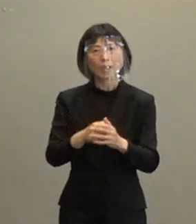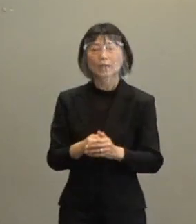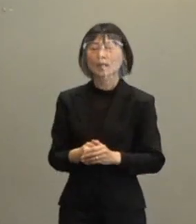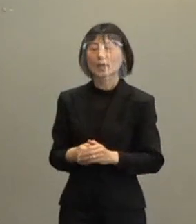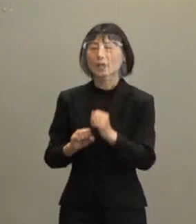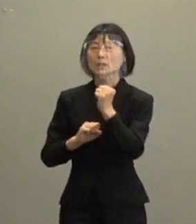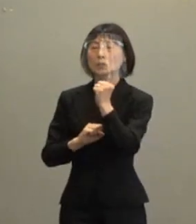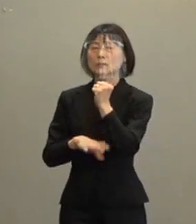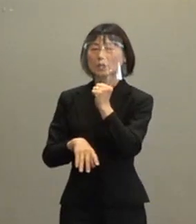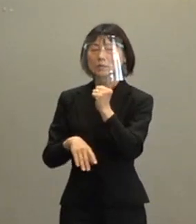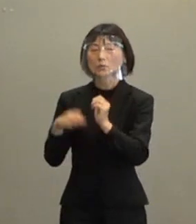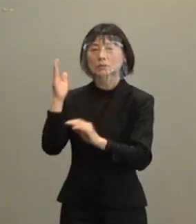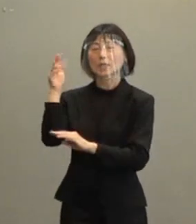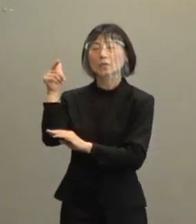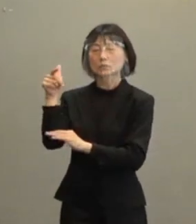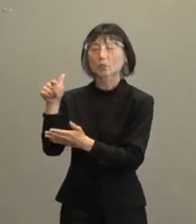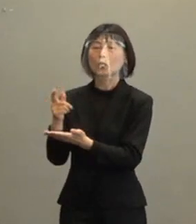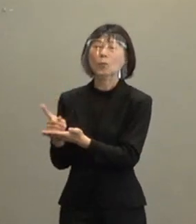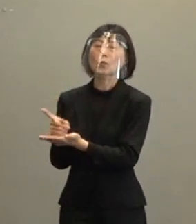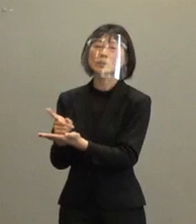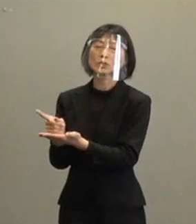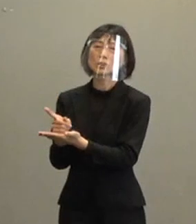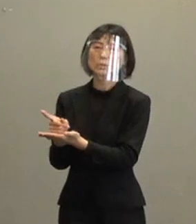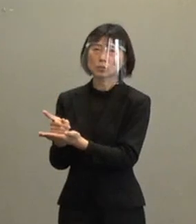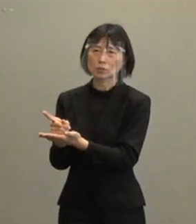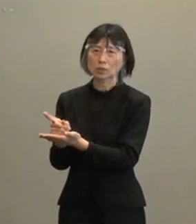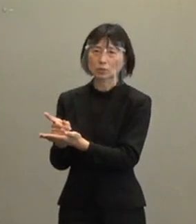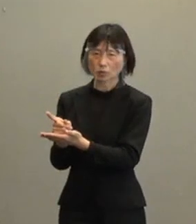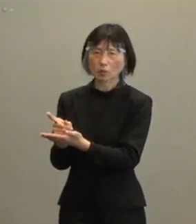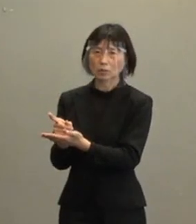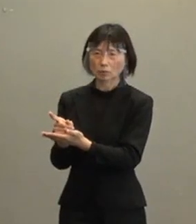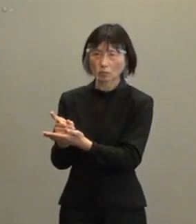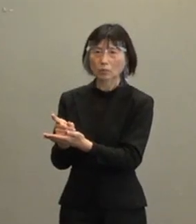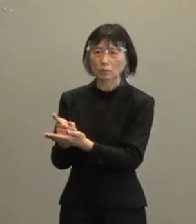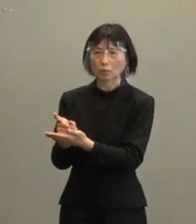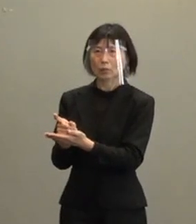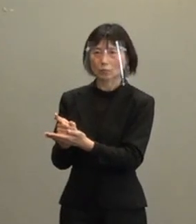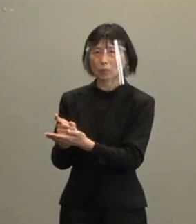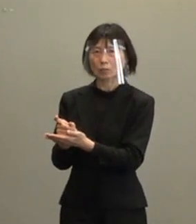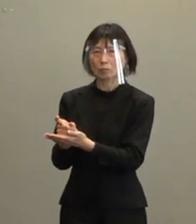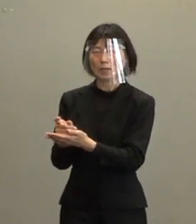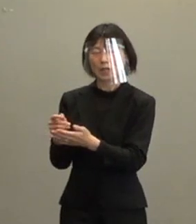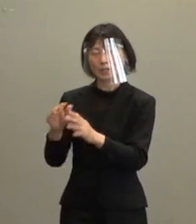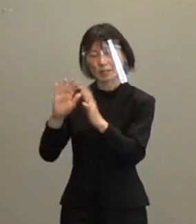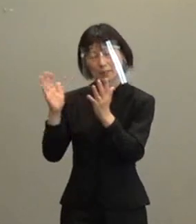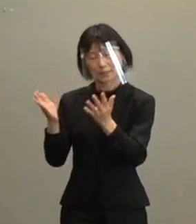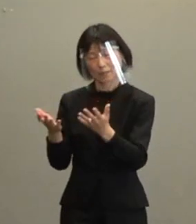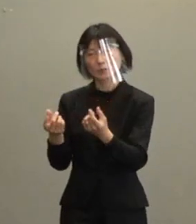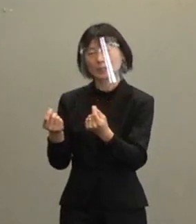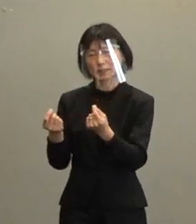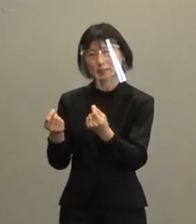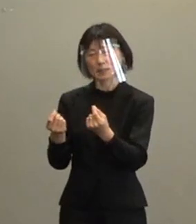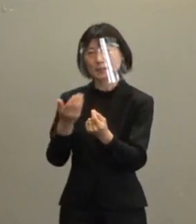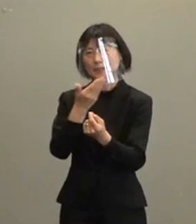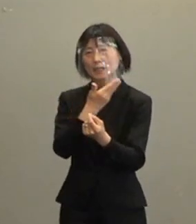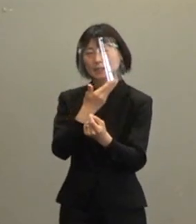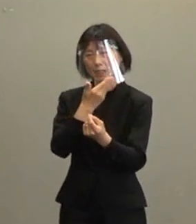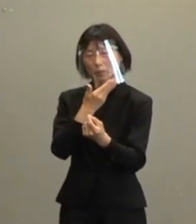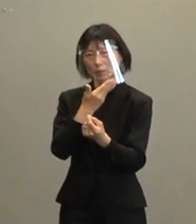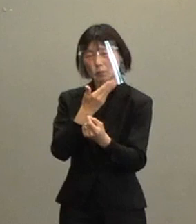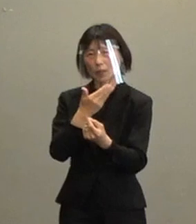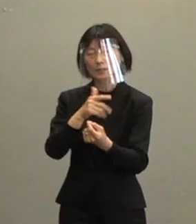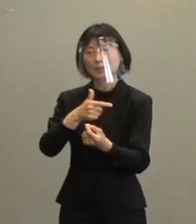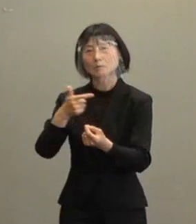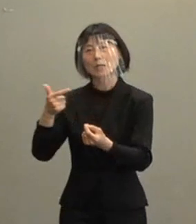基本的にその政府方針とですね、に逸脱しているものではないというふうに思っています。大事なことはですね、さまざま